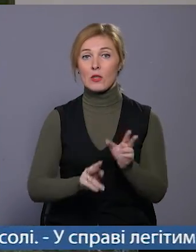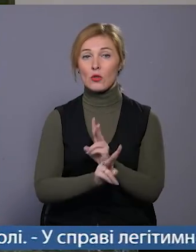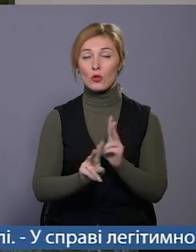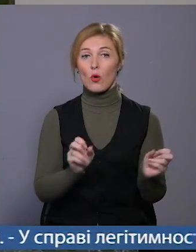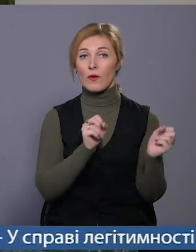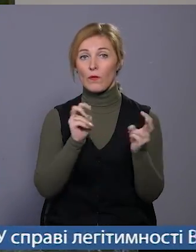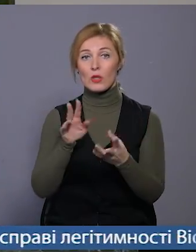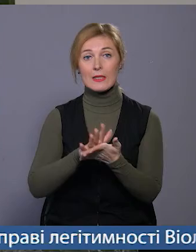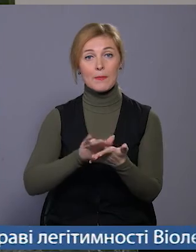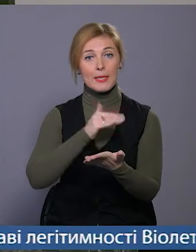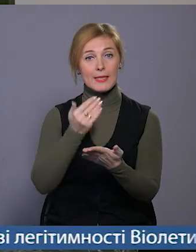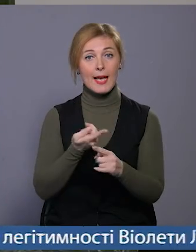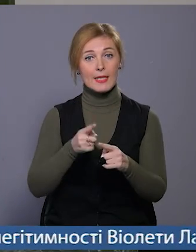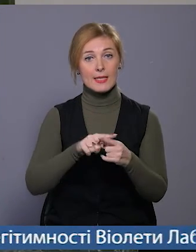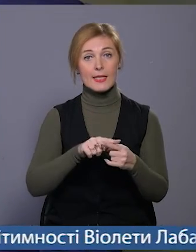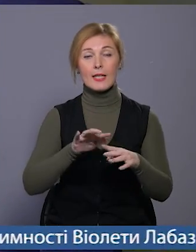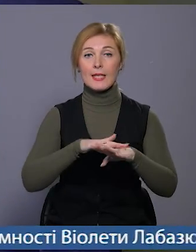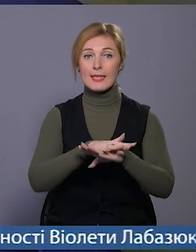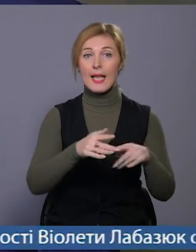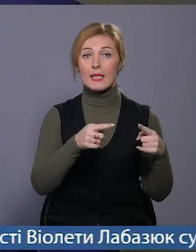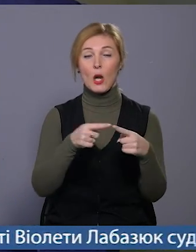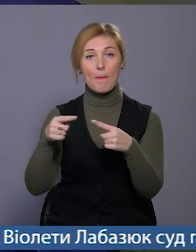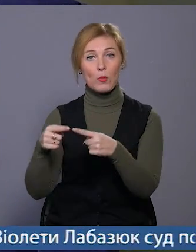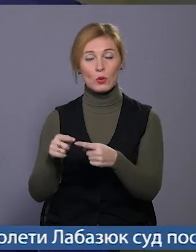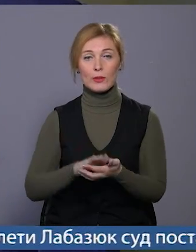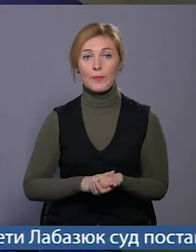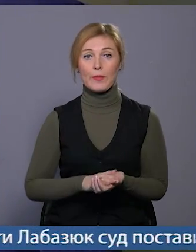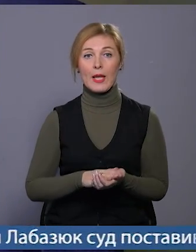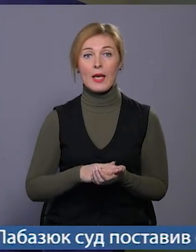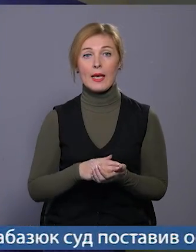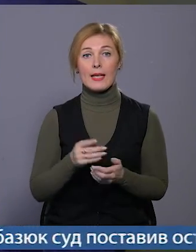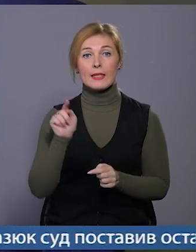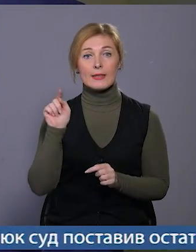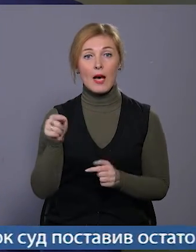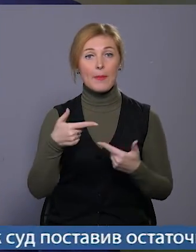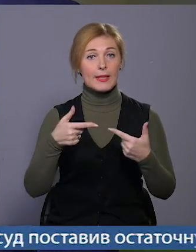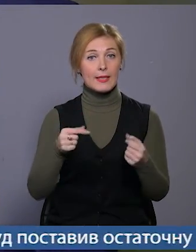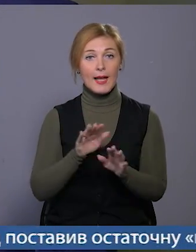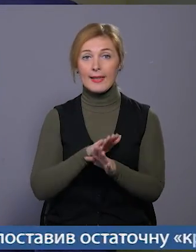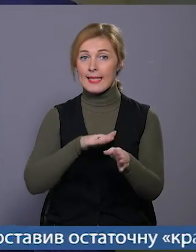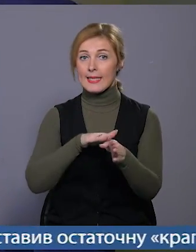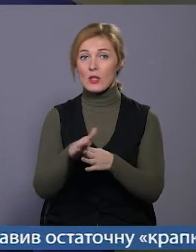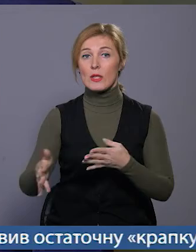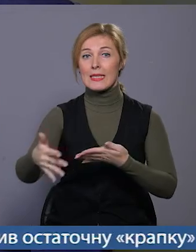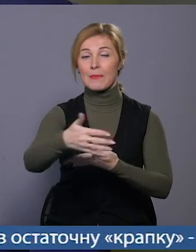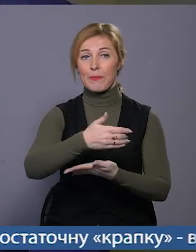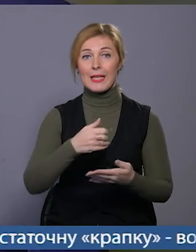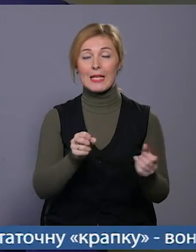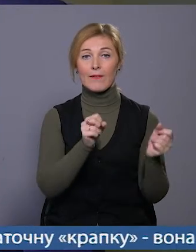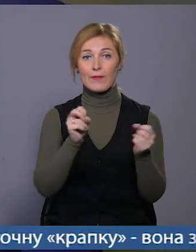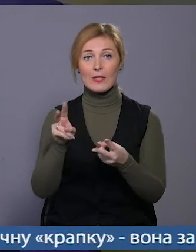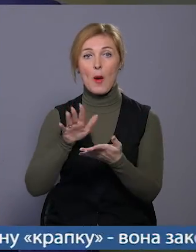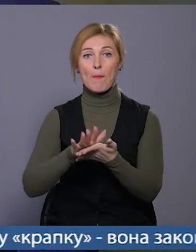вивозитиме сміття із цих населених пунктів. В тих населених пунктах практично ніде не здійснюється збір і вивіз